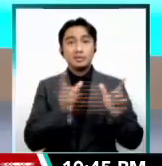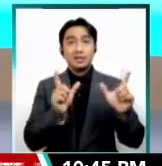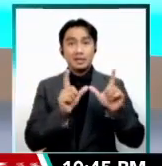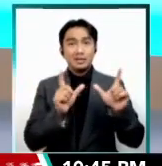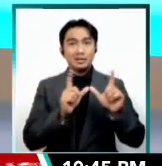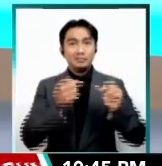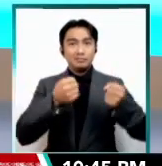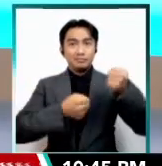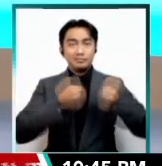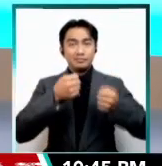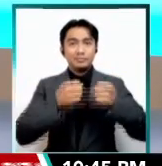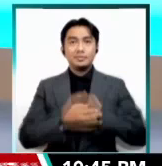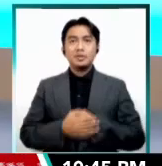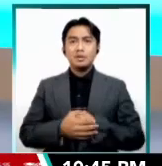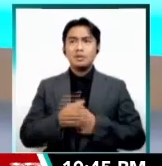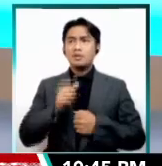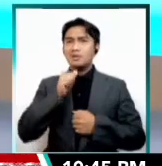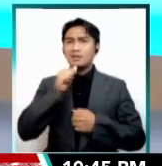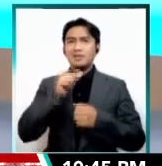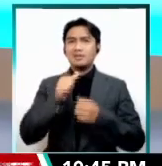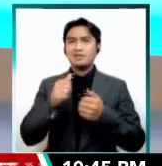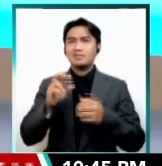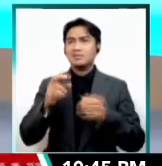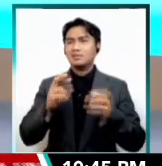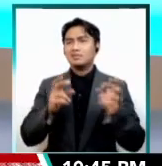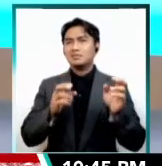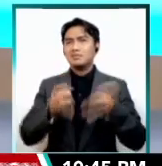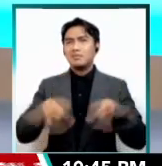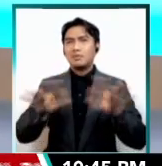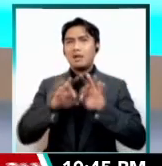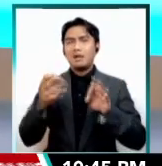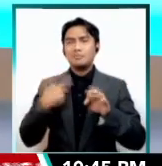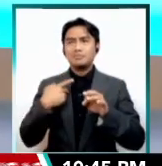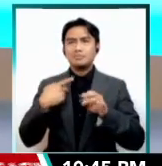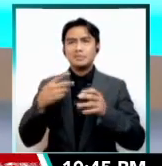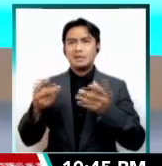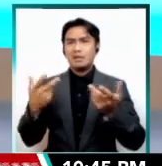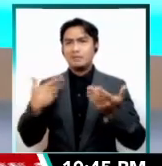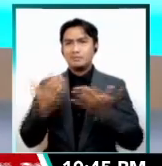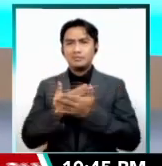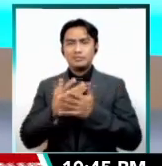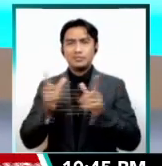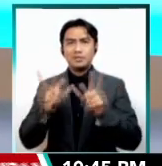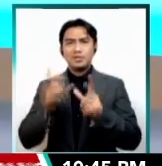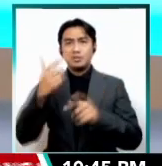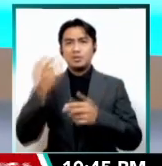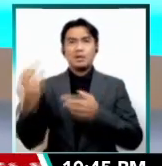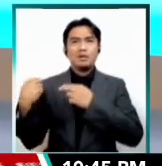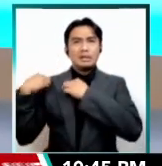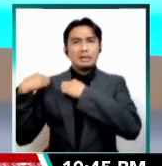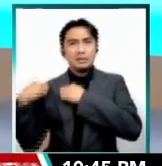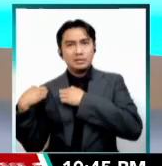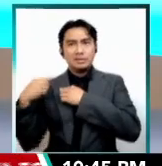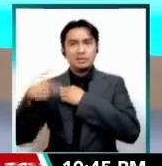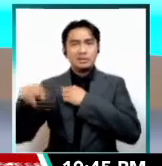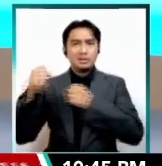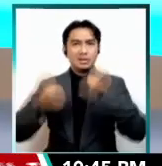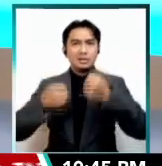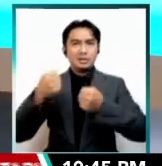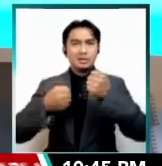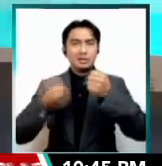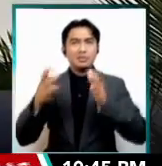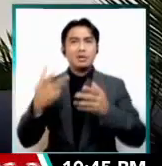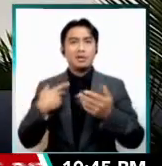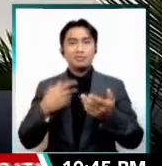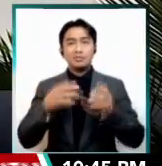Hindi naman daw kasi kailangan at dagdag pasanin pa raw sa mga driver ang Comprehensive Driver's Education Course. Naghain